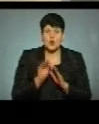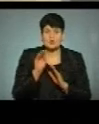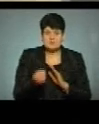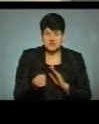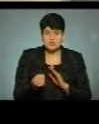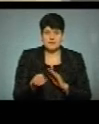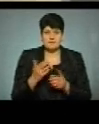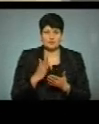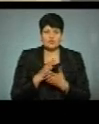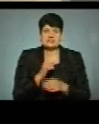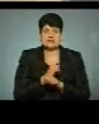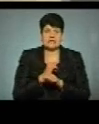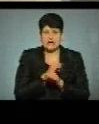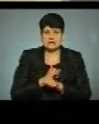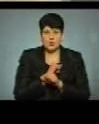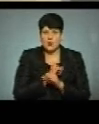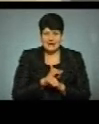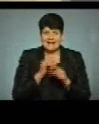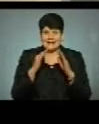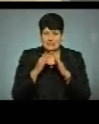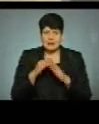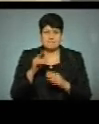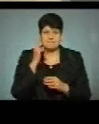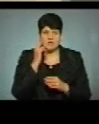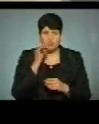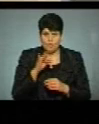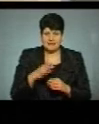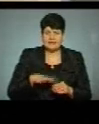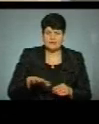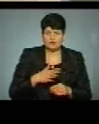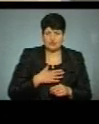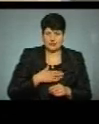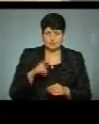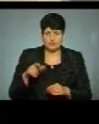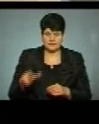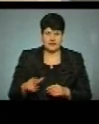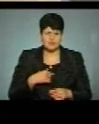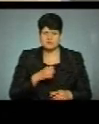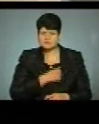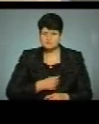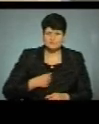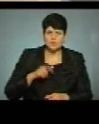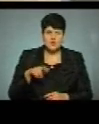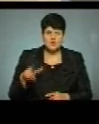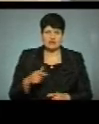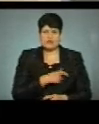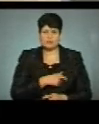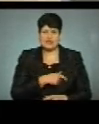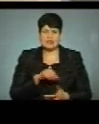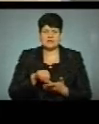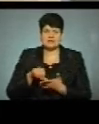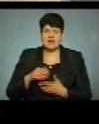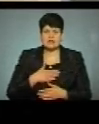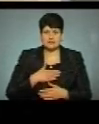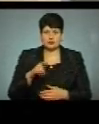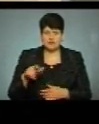бути санаторій Медобори, який знаходиться на території нашої громади. Звичайно, це збурило жителів, збурило і депутатів, які представляють наших